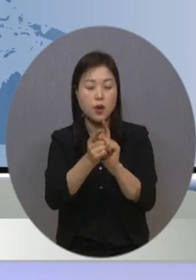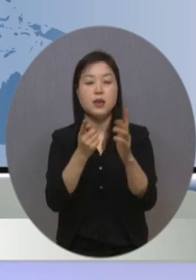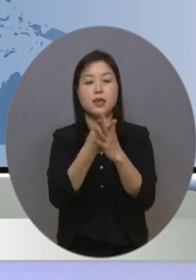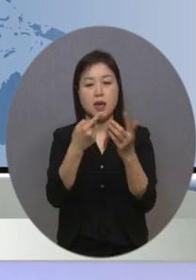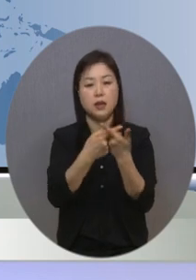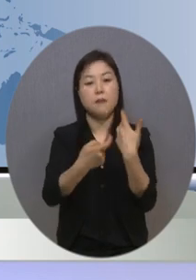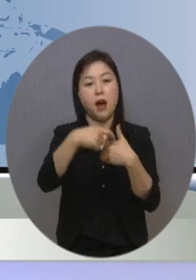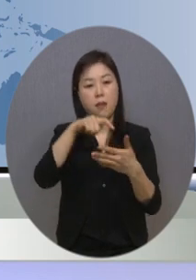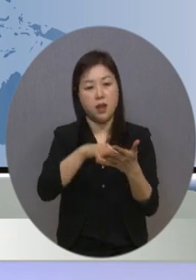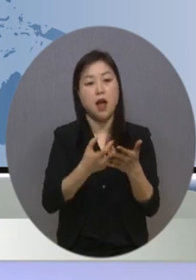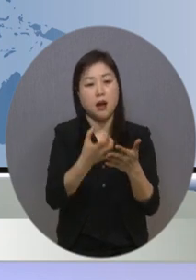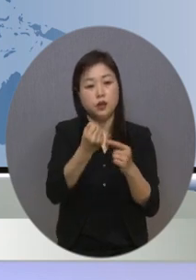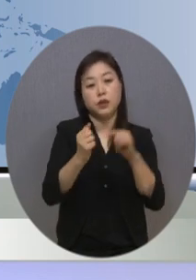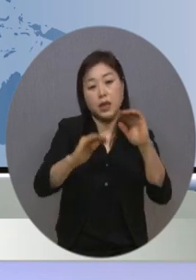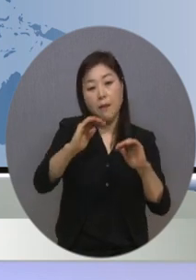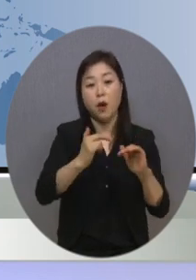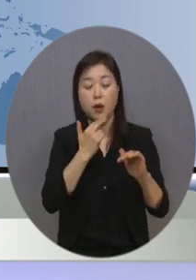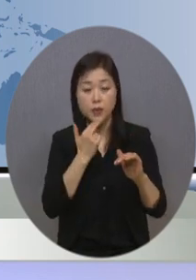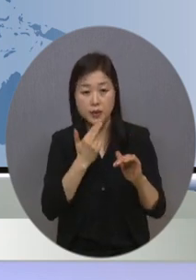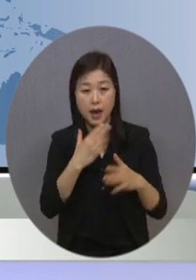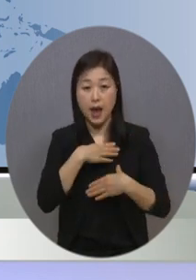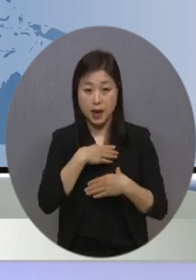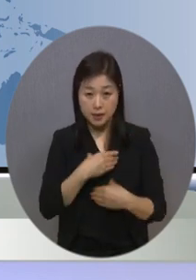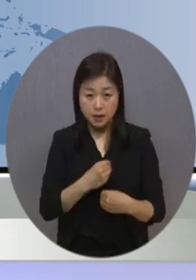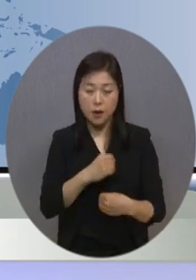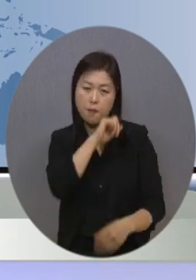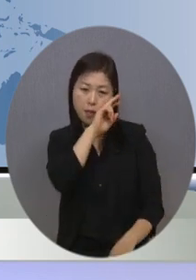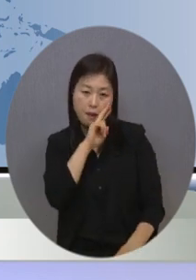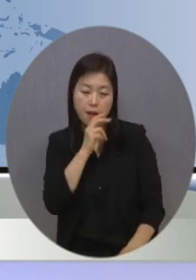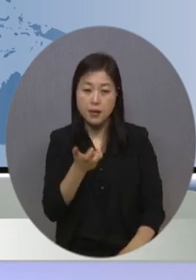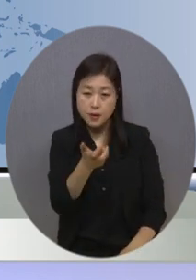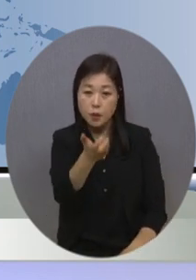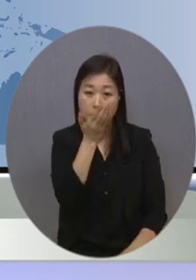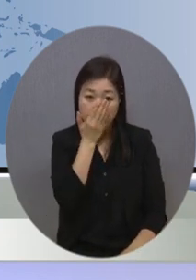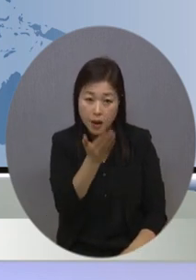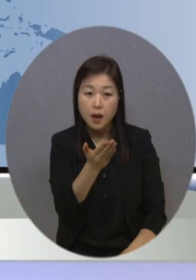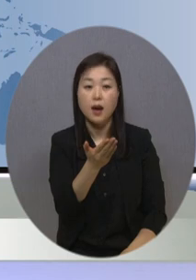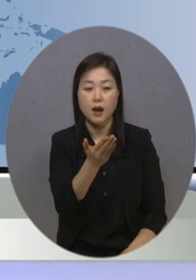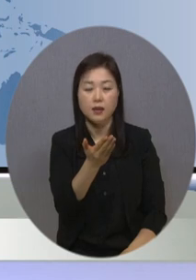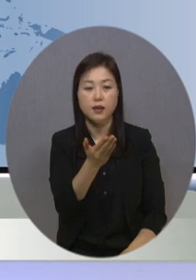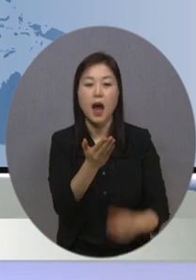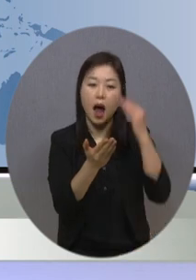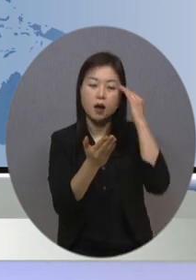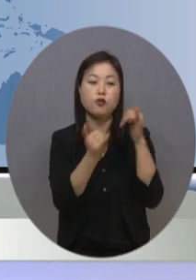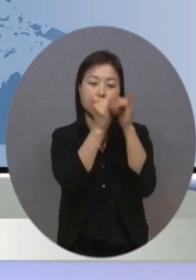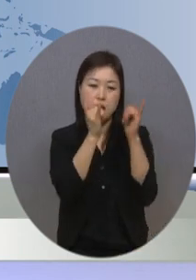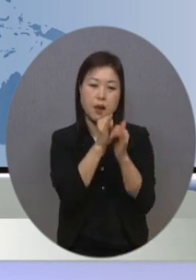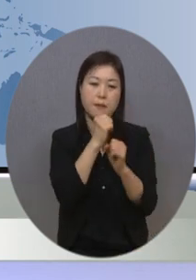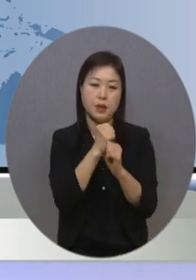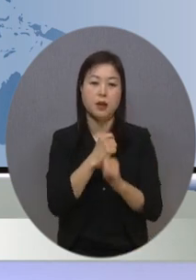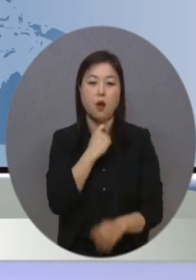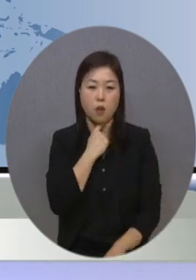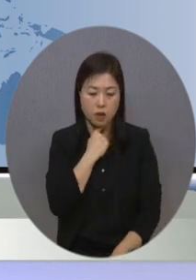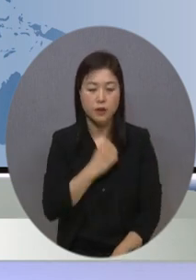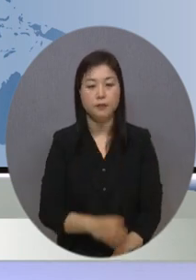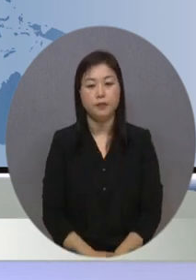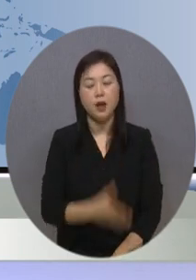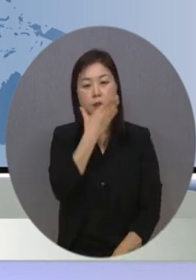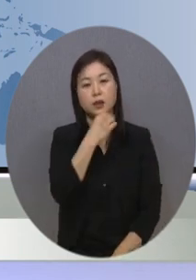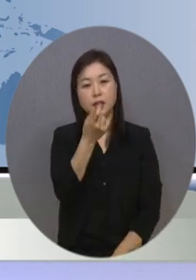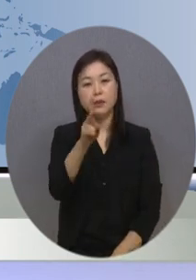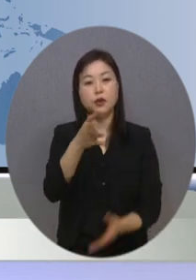마음가짐으로 차별 없이 누구나 안전하고 편리한 이동을 할 수 있는 우리의 사회가 되길 바랍니다 이사